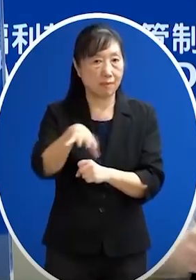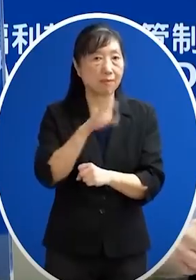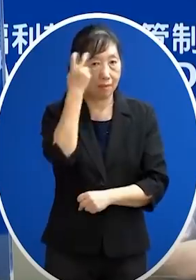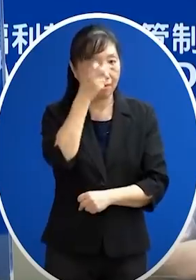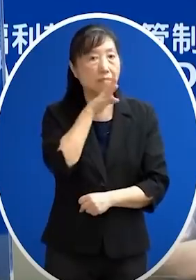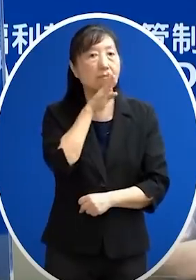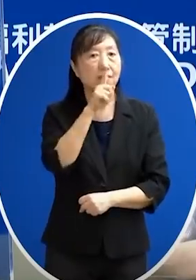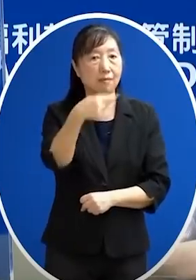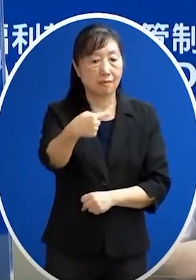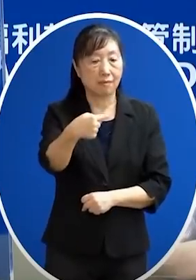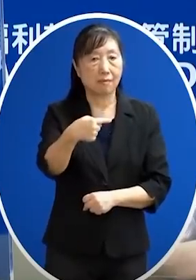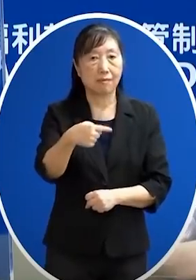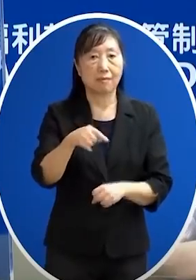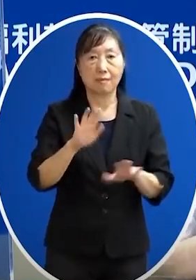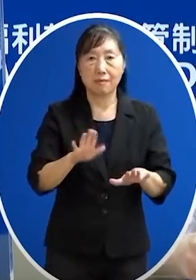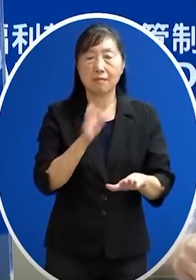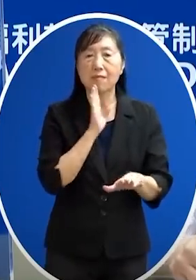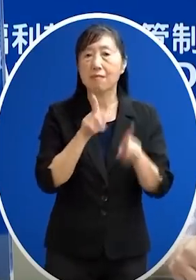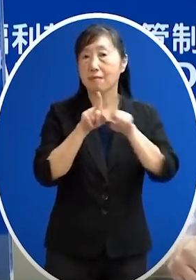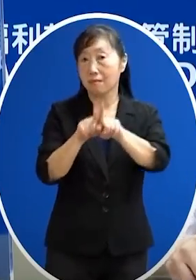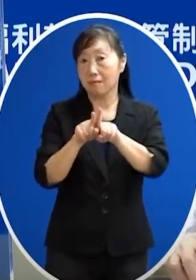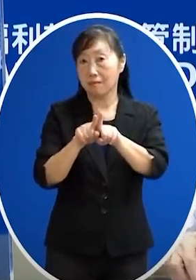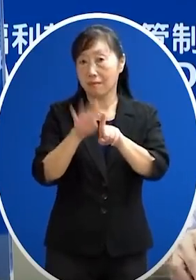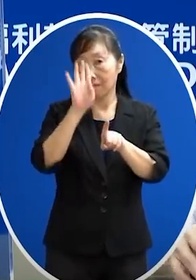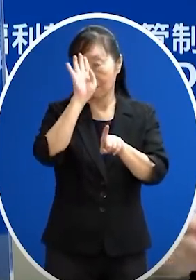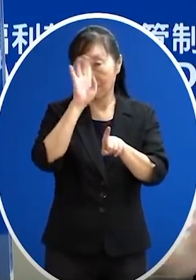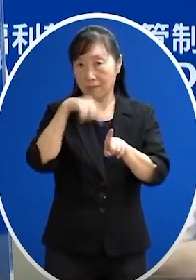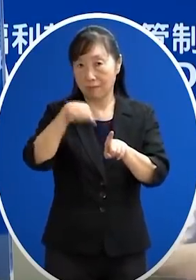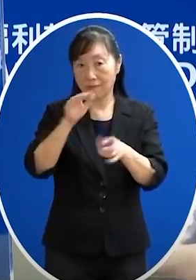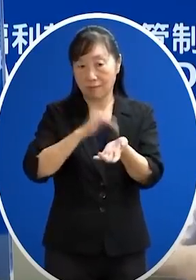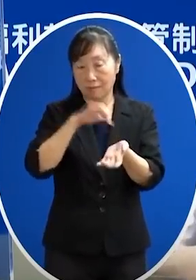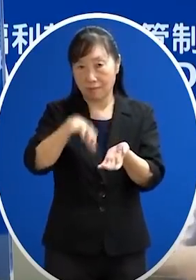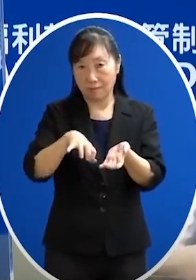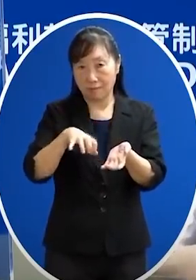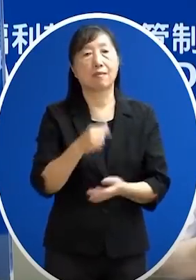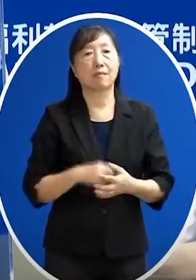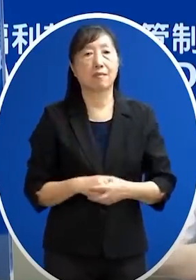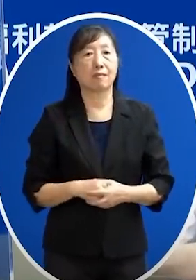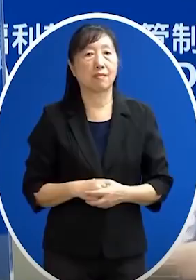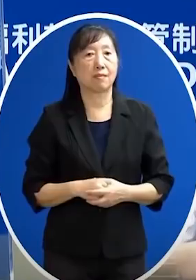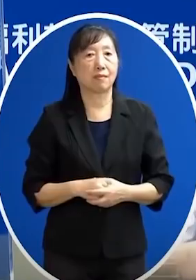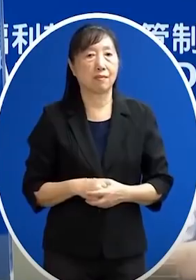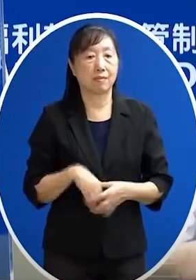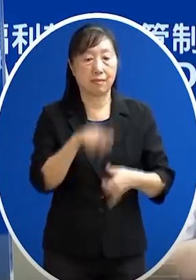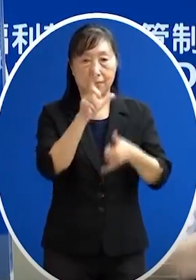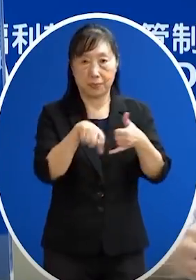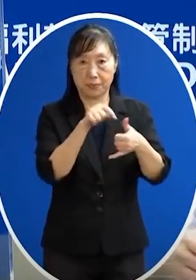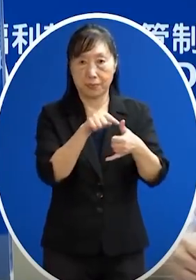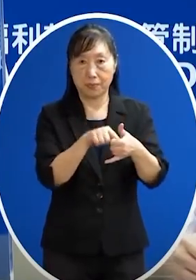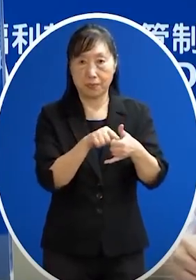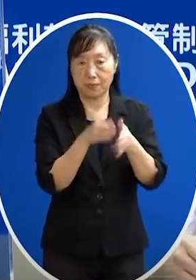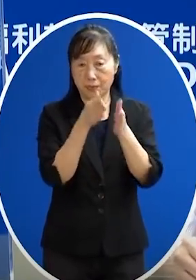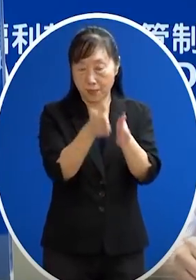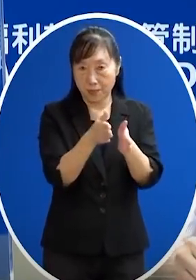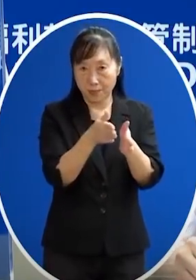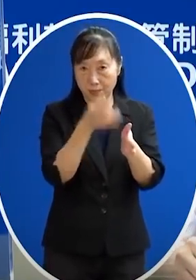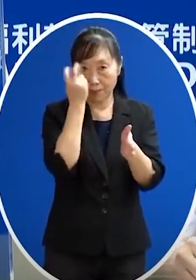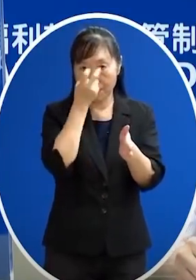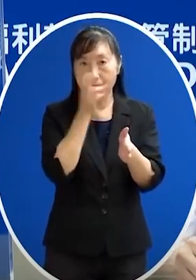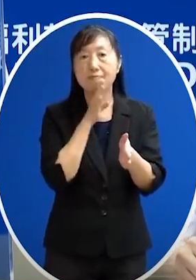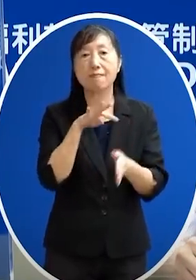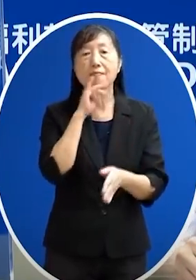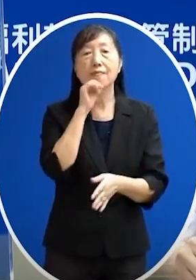采阴。那这次是因为要陪病要到医院去，所以验出来是阳，阳性经过我们多次的检验，大概都